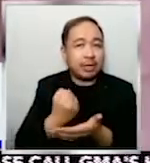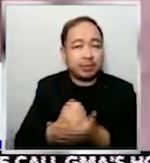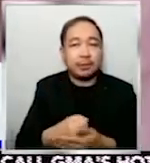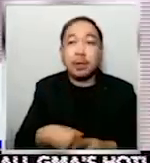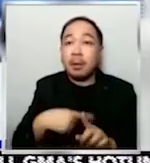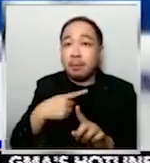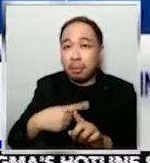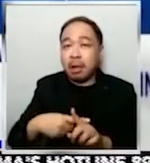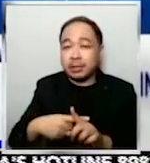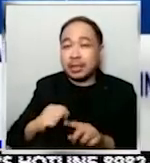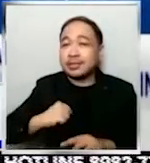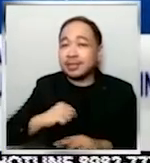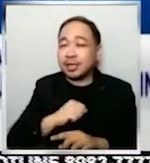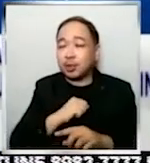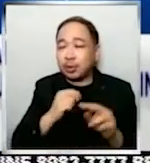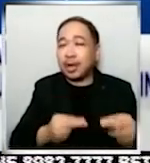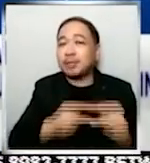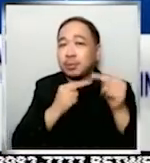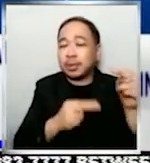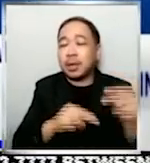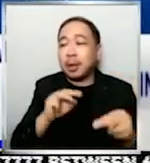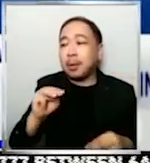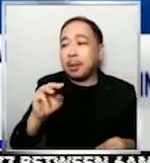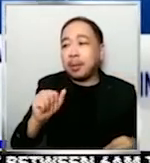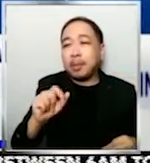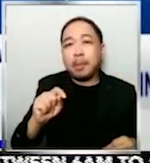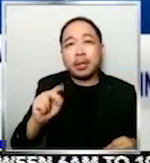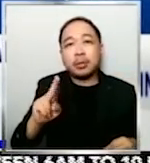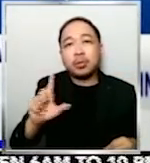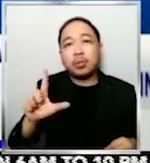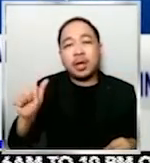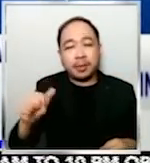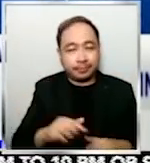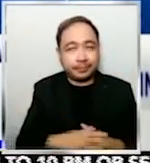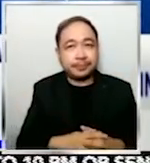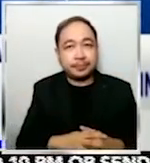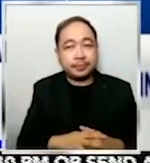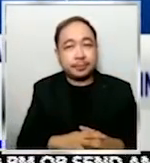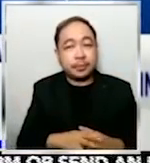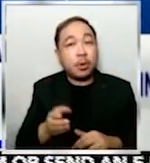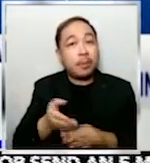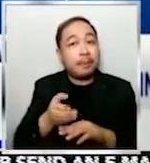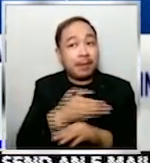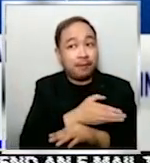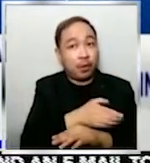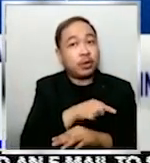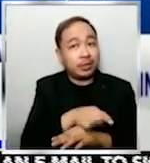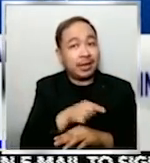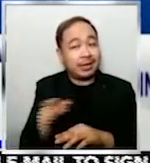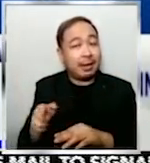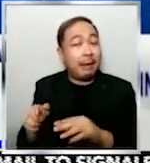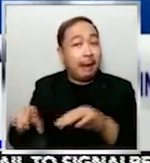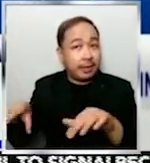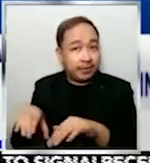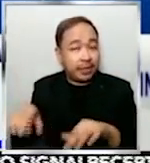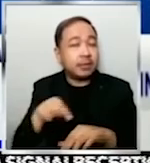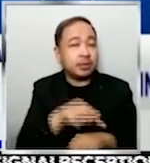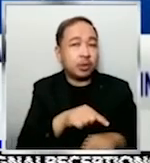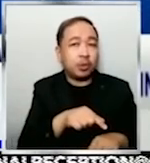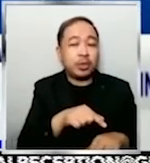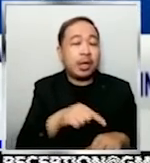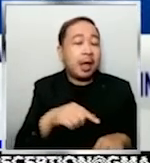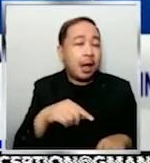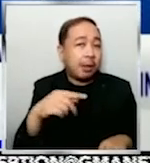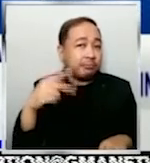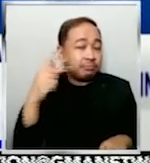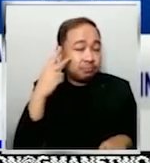Sonny Matula. Good morning at good morning sa mga nanonood. Bago nito, sumalang si Pangilinan sa Ikaw Na Ba? The Vice Presidential Interview